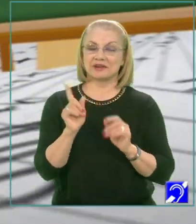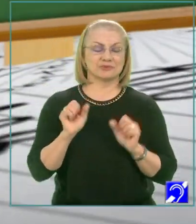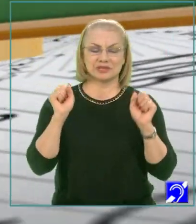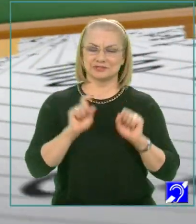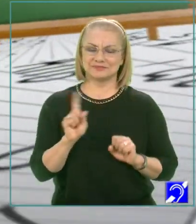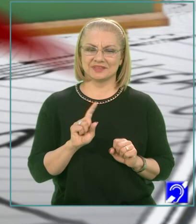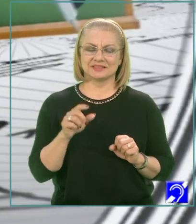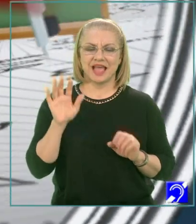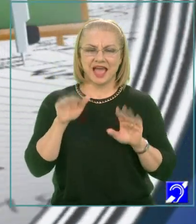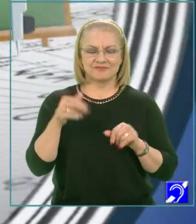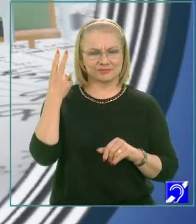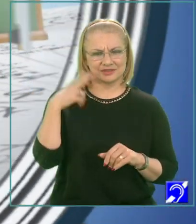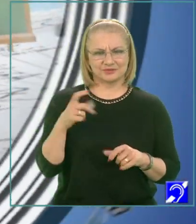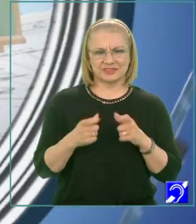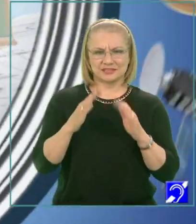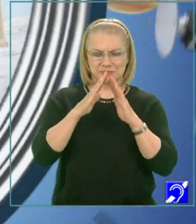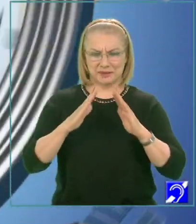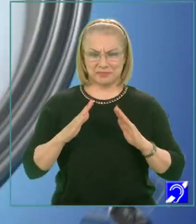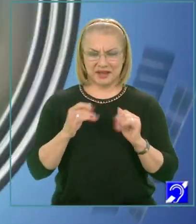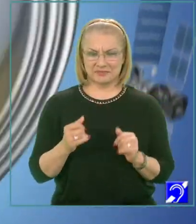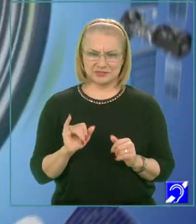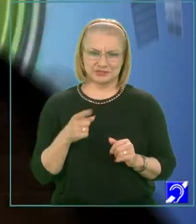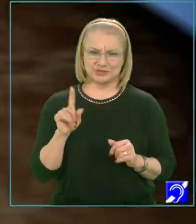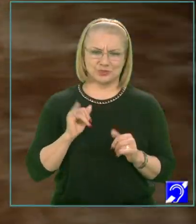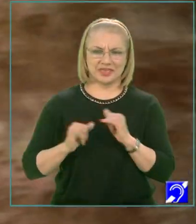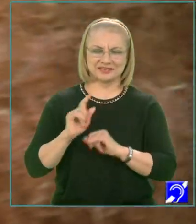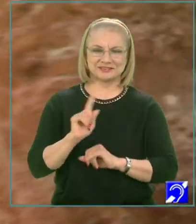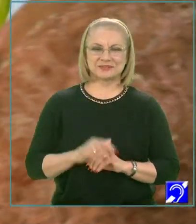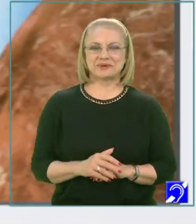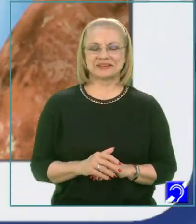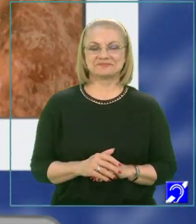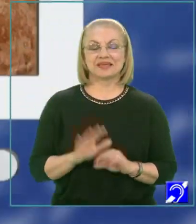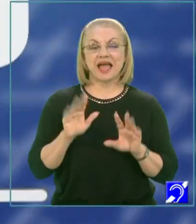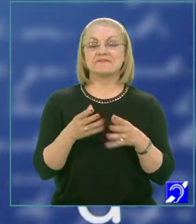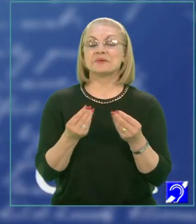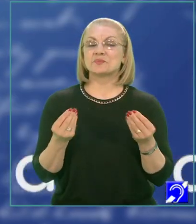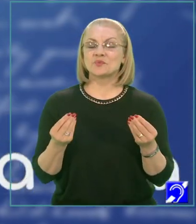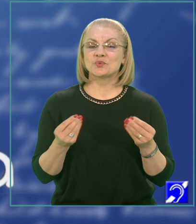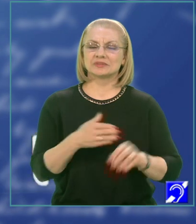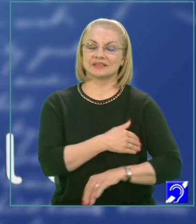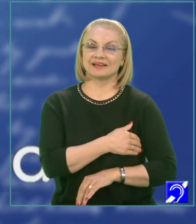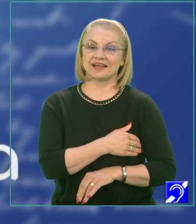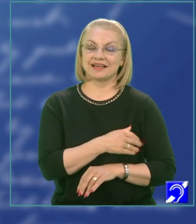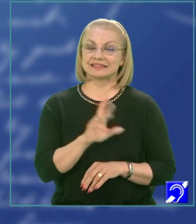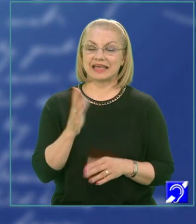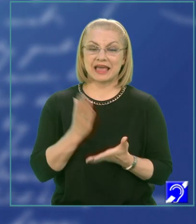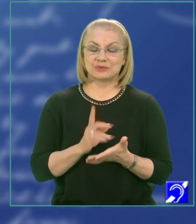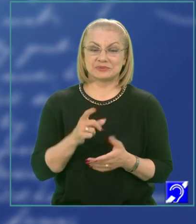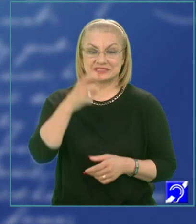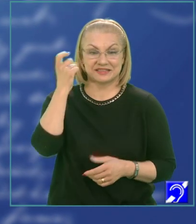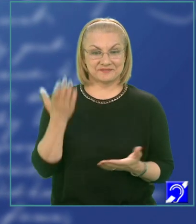Avem necunoscute despre piramide și nu e istorie. Avem multe grade și încă nu e